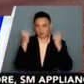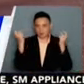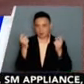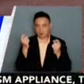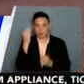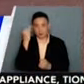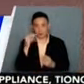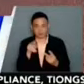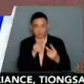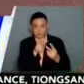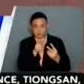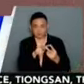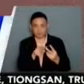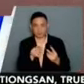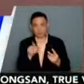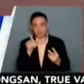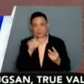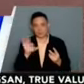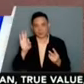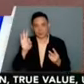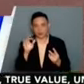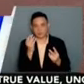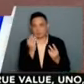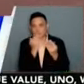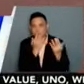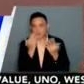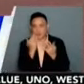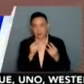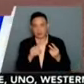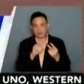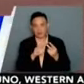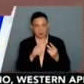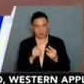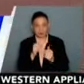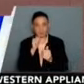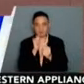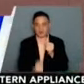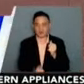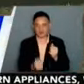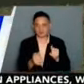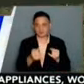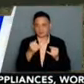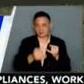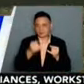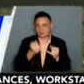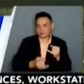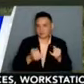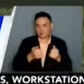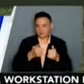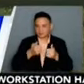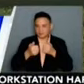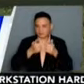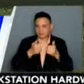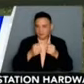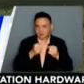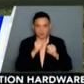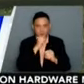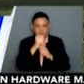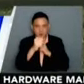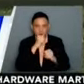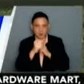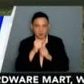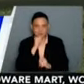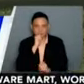kanyang 29th birthday, pasok na siya sa quarterfinals ng women's 50kg division ng 2024